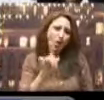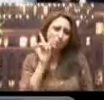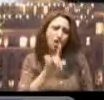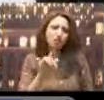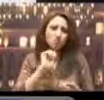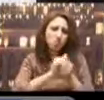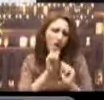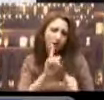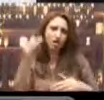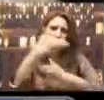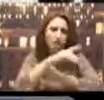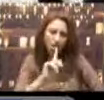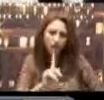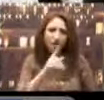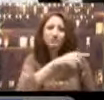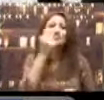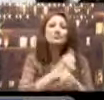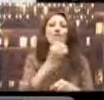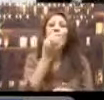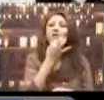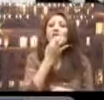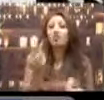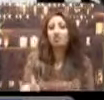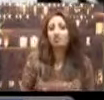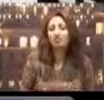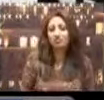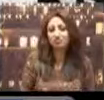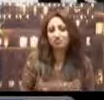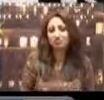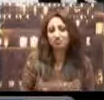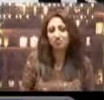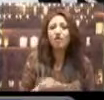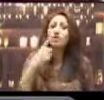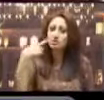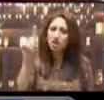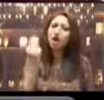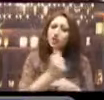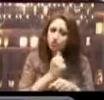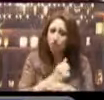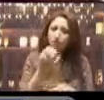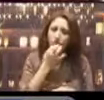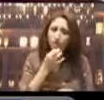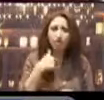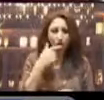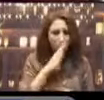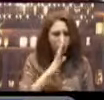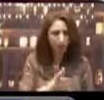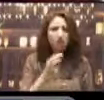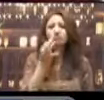ادوار متميزه بالنسبه لك، ولا انت ايه وجهه نظرك دلوقتي؟ لا طبعا بتحد برضه،